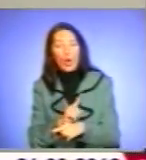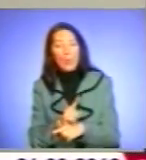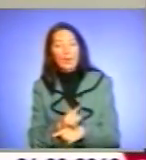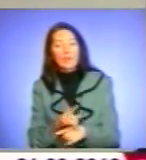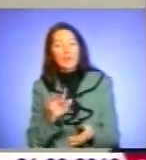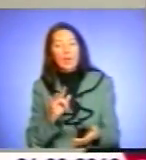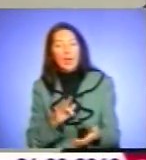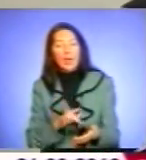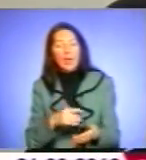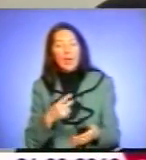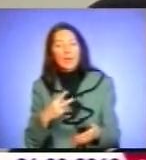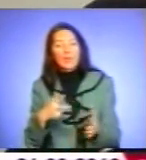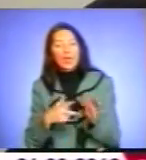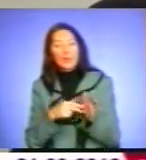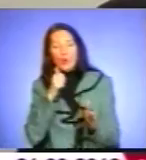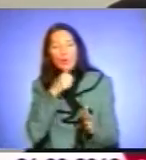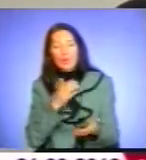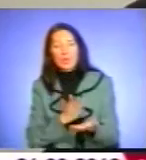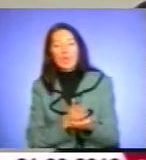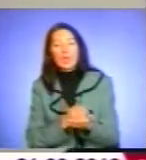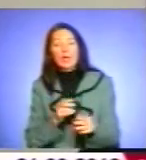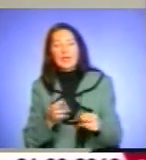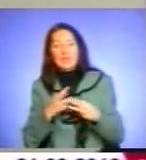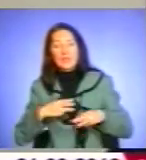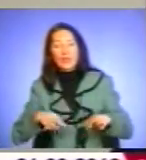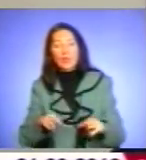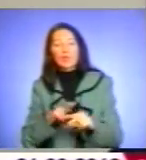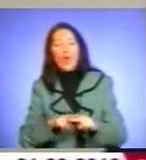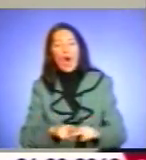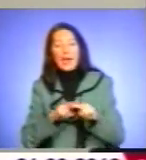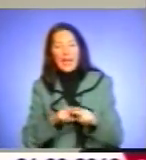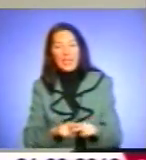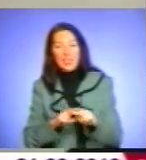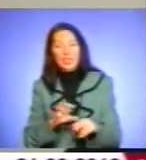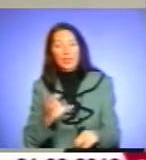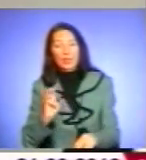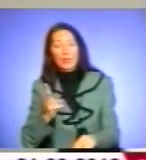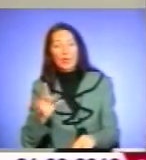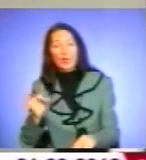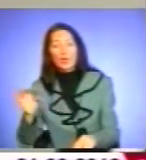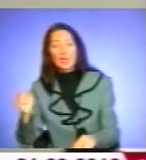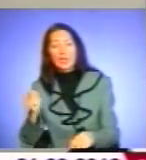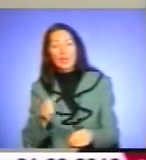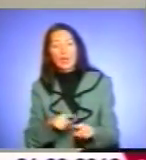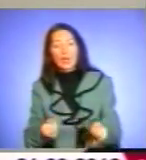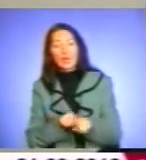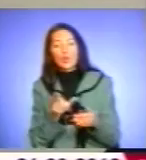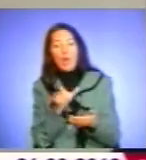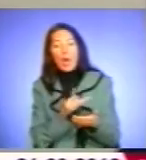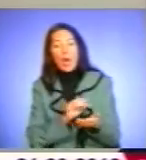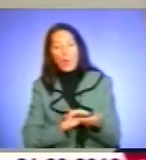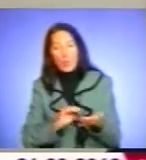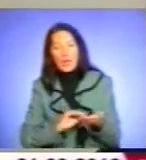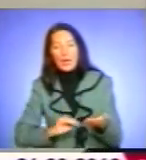ксерокопія свідоцтва хрещення Крушельницької. Соломії Крушельницької, також різноманітні публікації